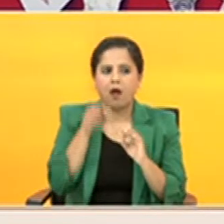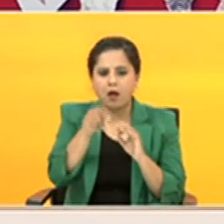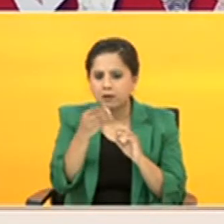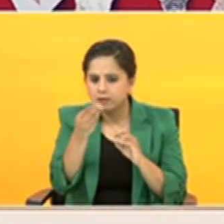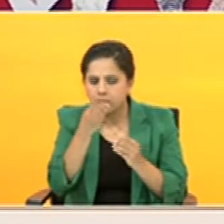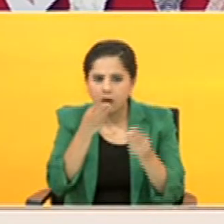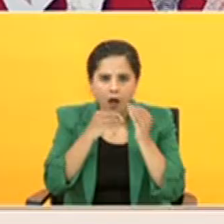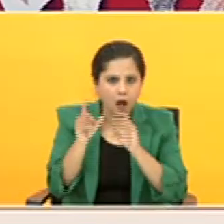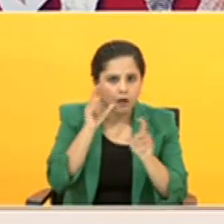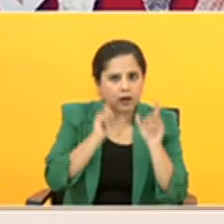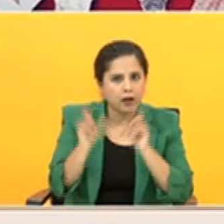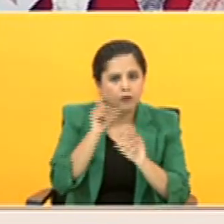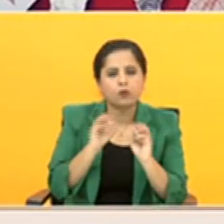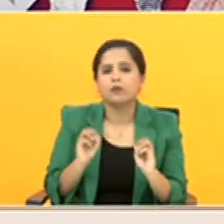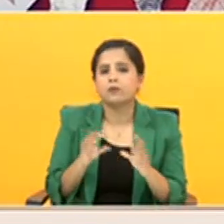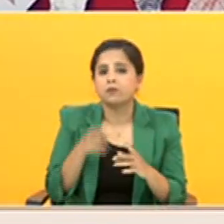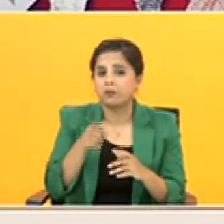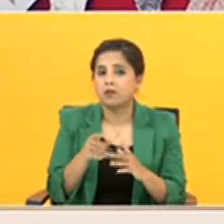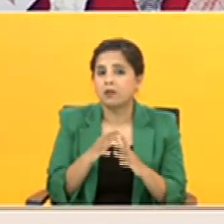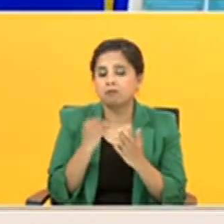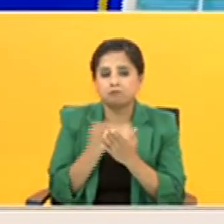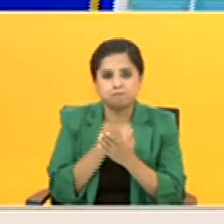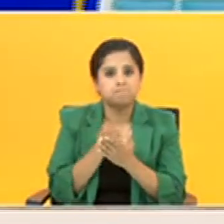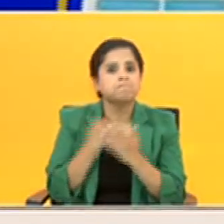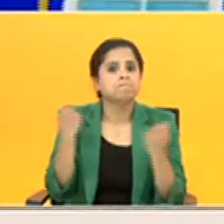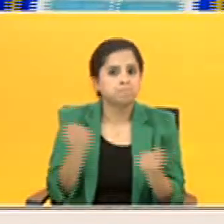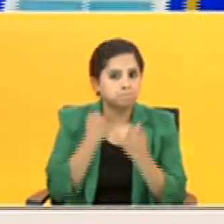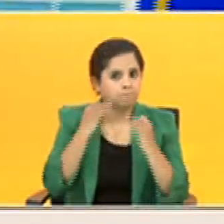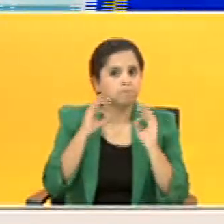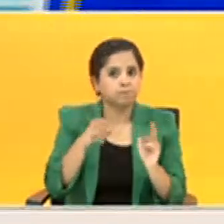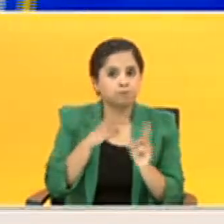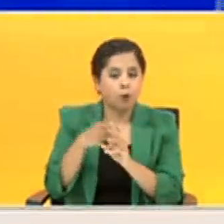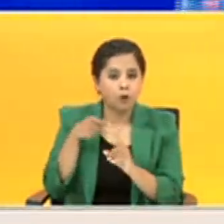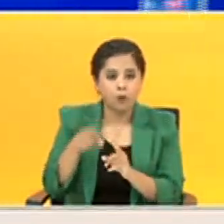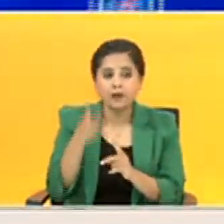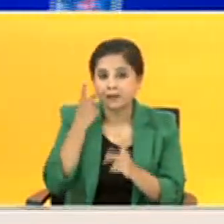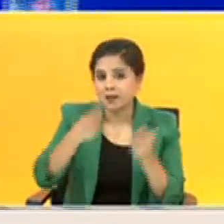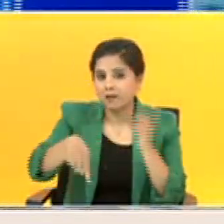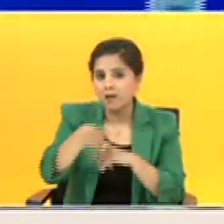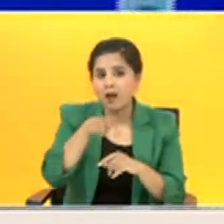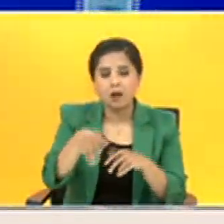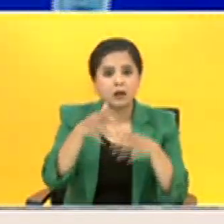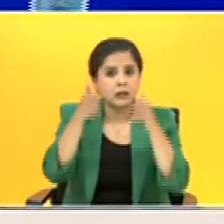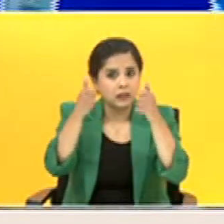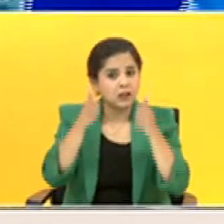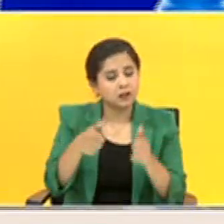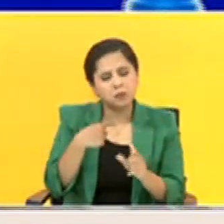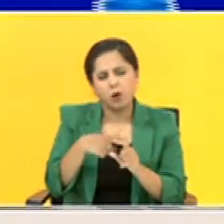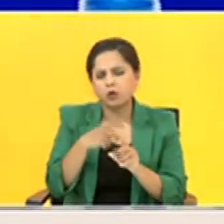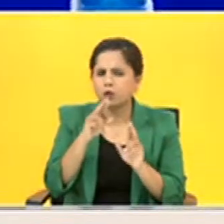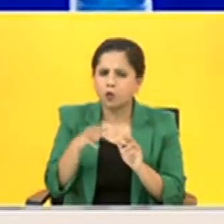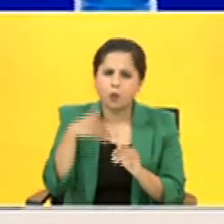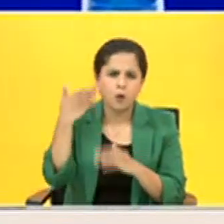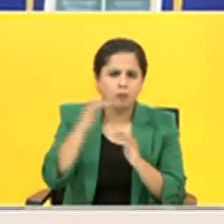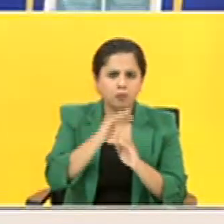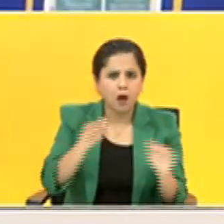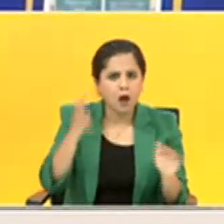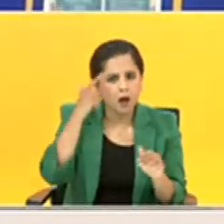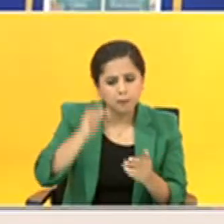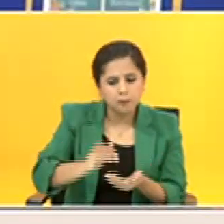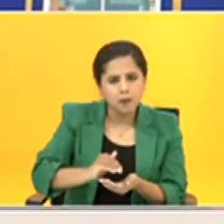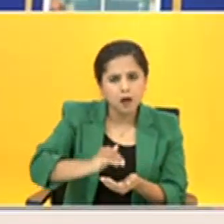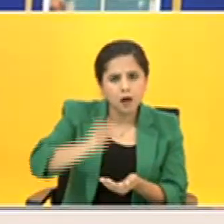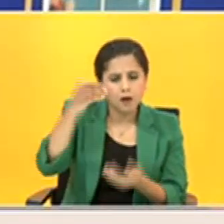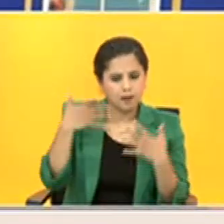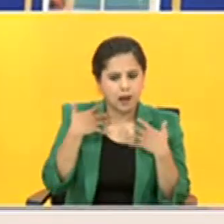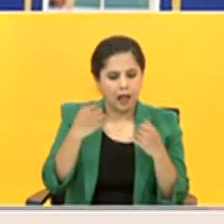हैं। ये एक अनोखा प्रयास है और इसका असर भी बड़ा पॉजिटिव होगा। बचपन से ही